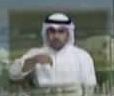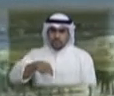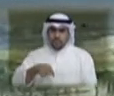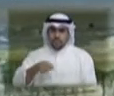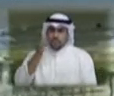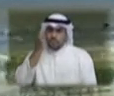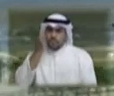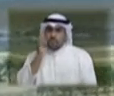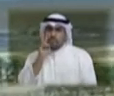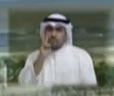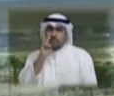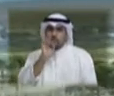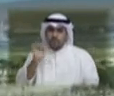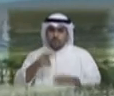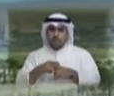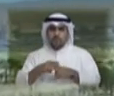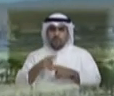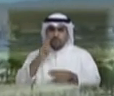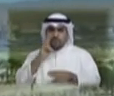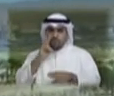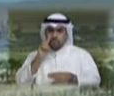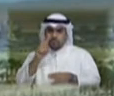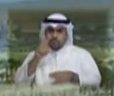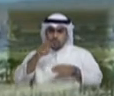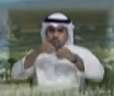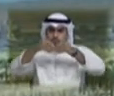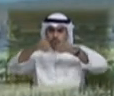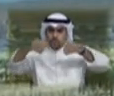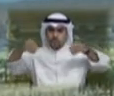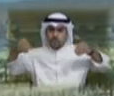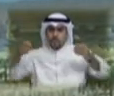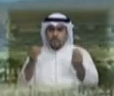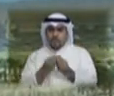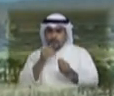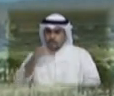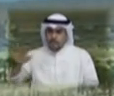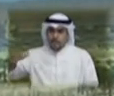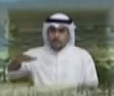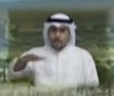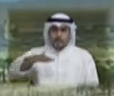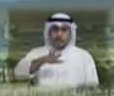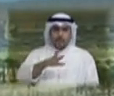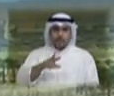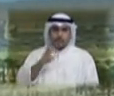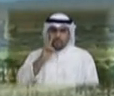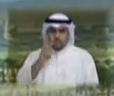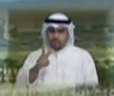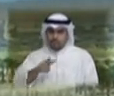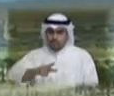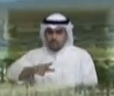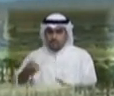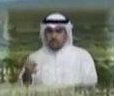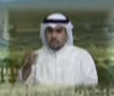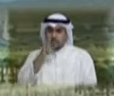تأمل وتفكر، فكيف للصحراء القاحلة والمياه المالحة أن تتحول إلى أرض غناء